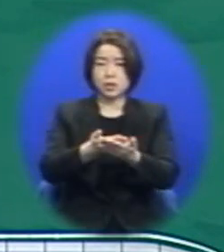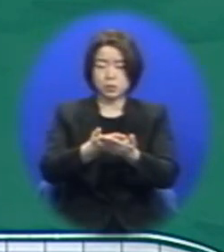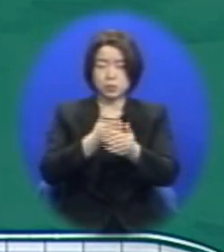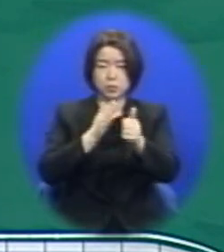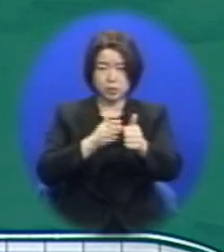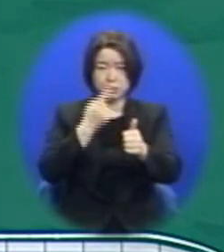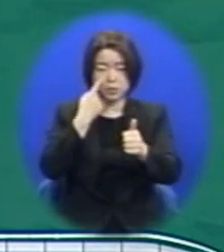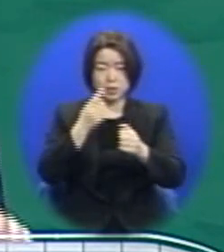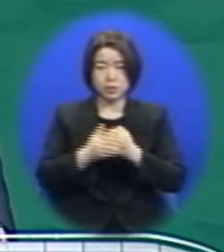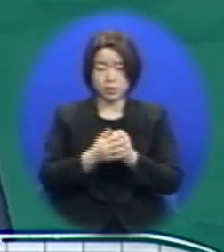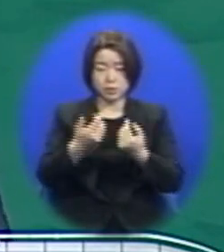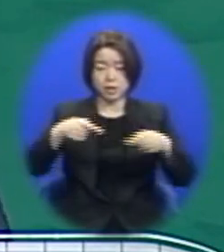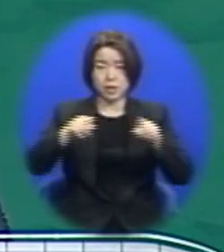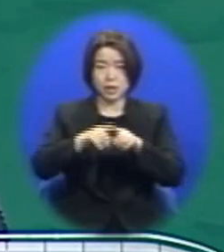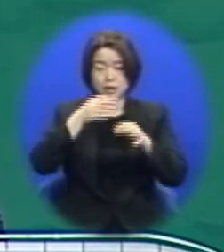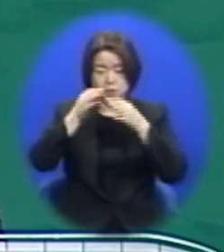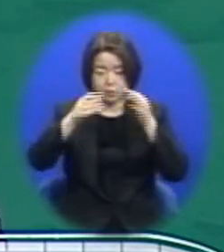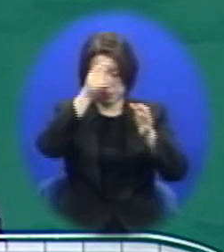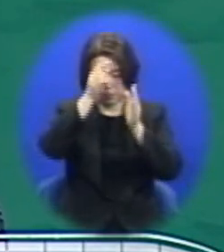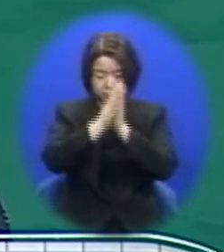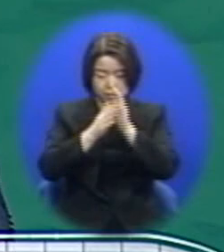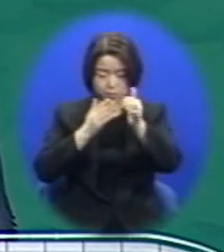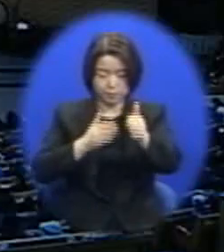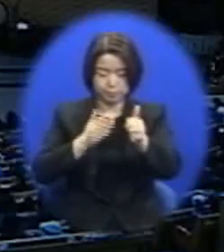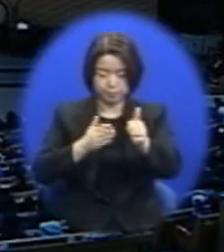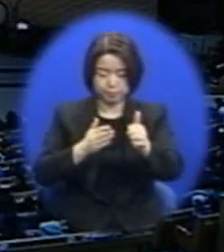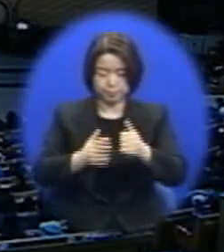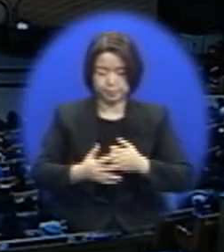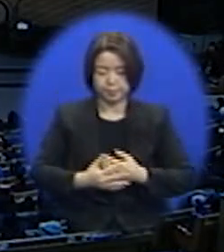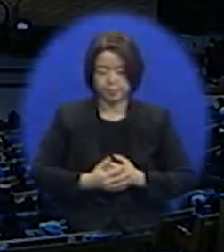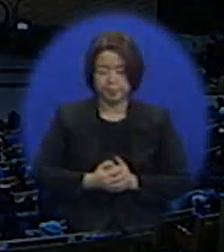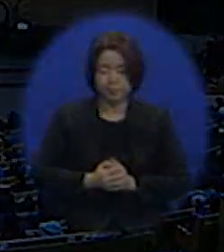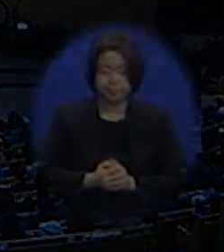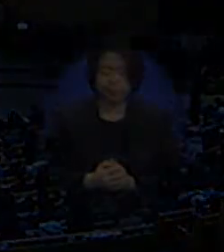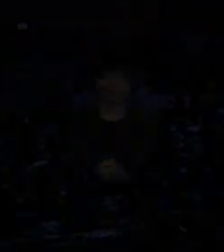바랍니다. 우리 다 같이 통성으로 기도하겠습니다. 은혜와 사랑이 충만하신 아버지 하나님.